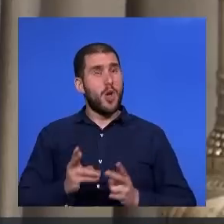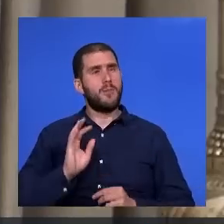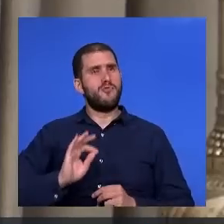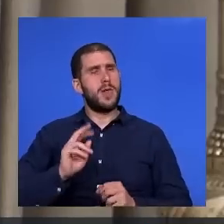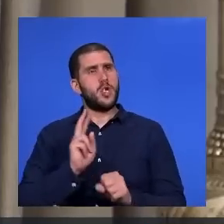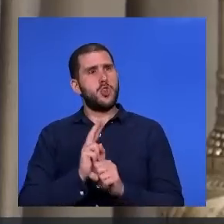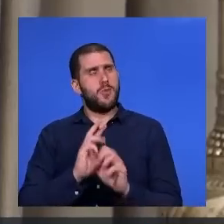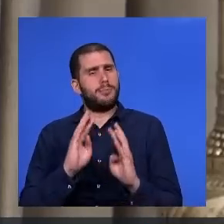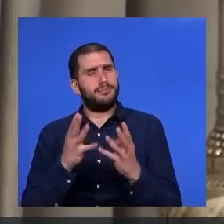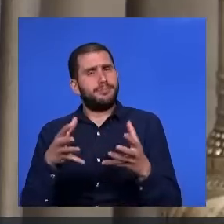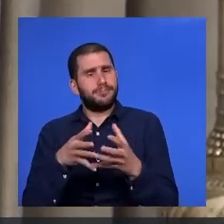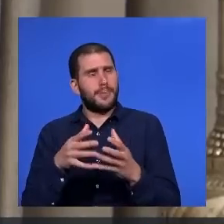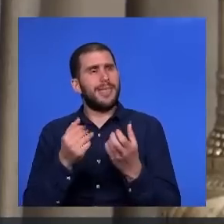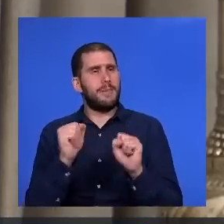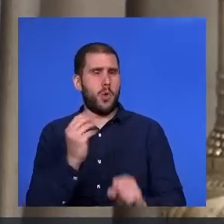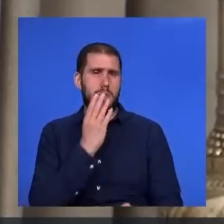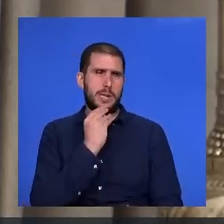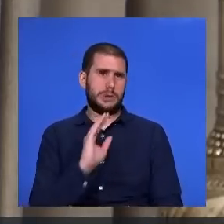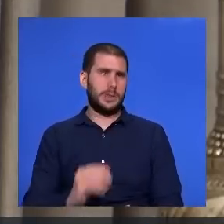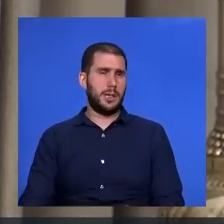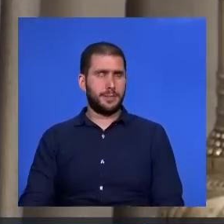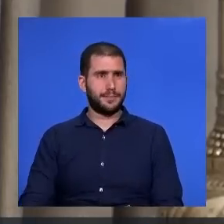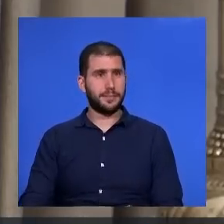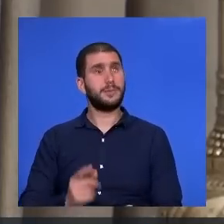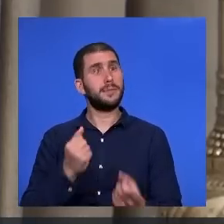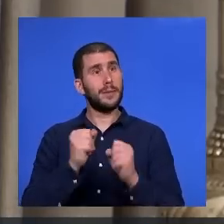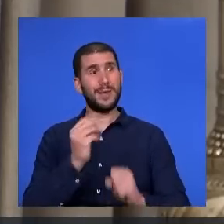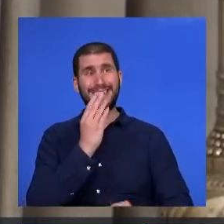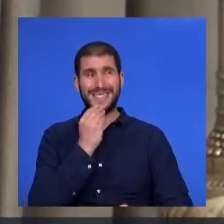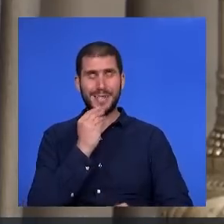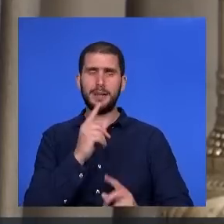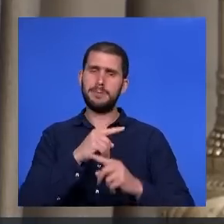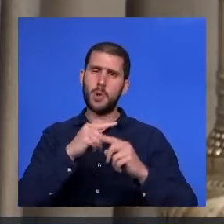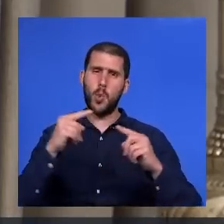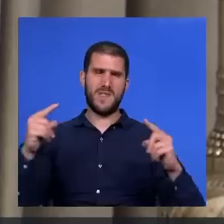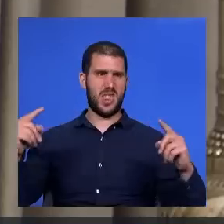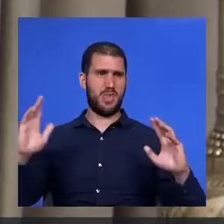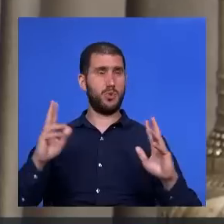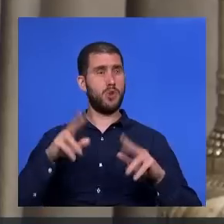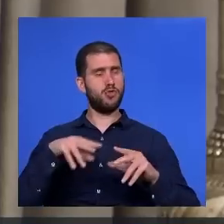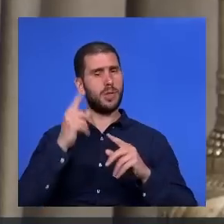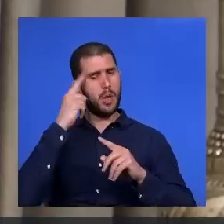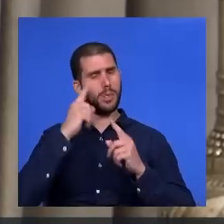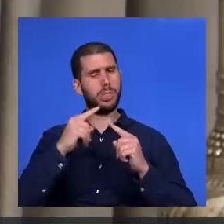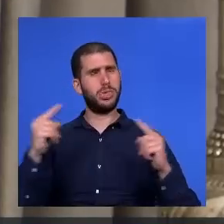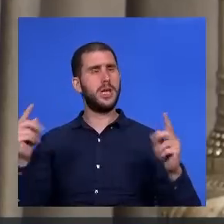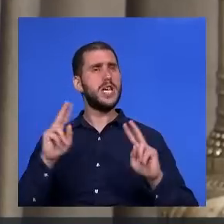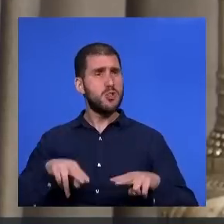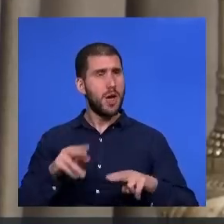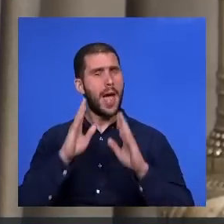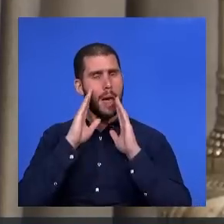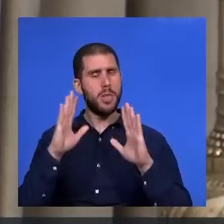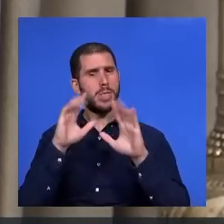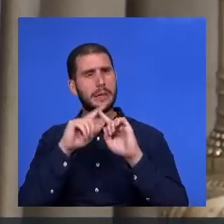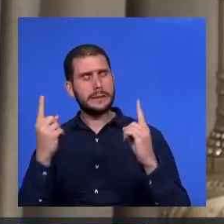לשמור ולבצר את הדמוקרטיה הישראלית. והדמוקרטיה הישראלית היא מגוונת, יש בה מגוון דעות, אמונות, תפיסות